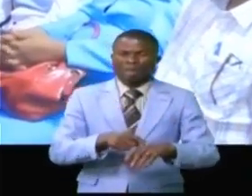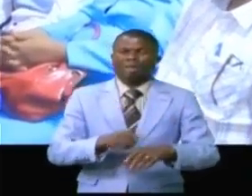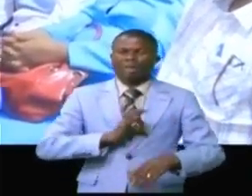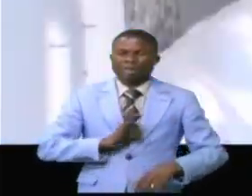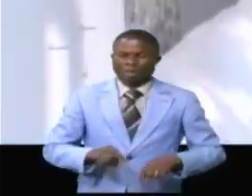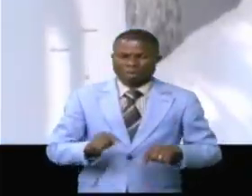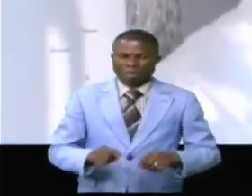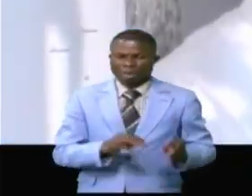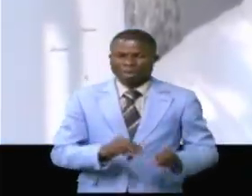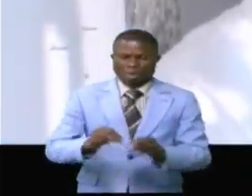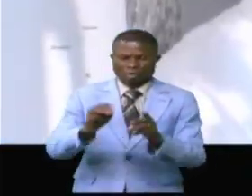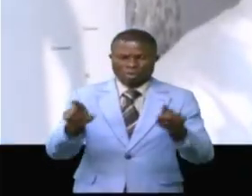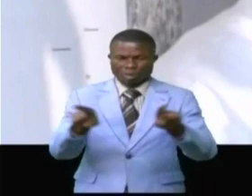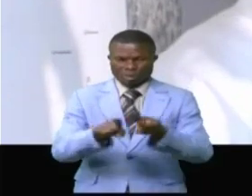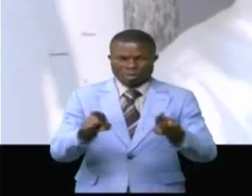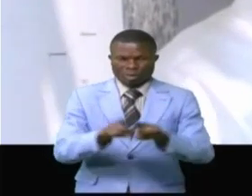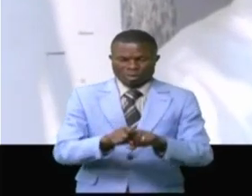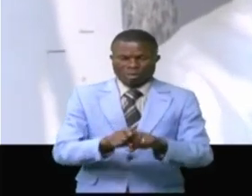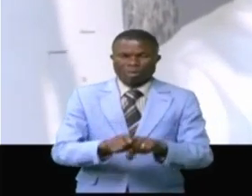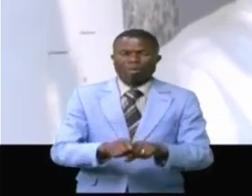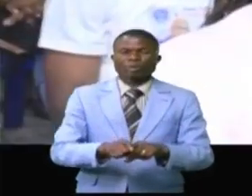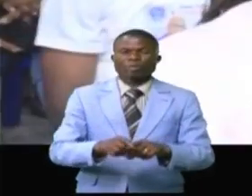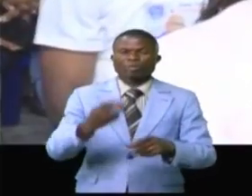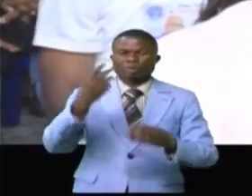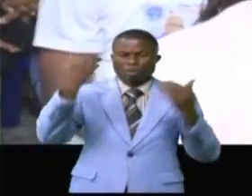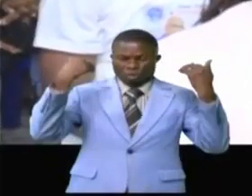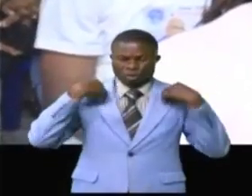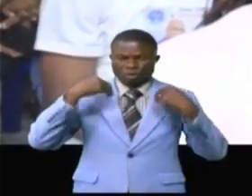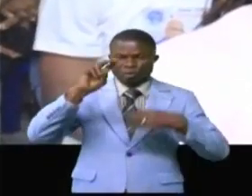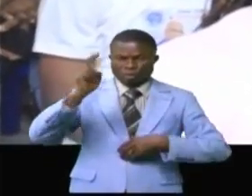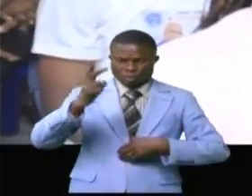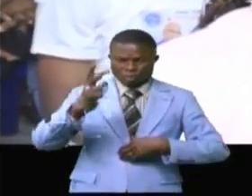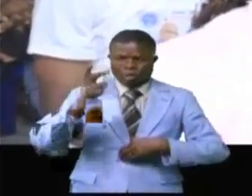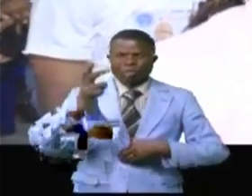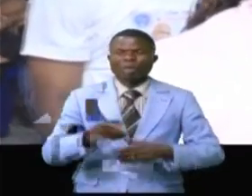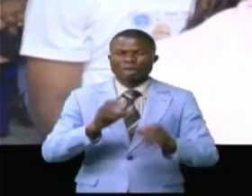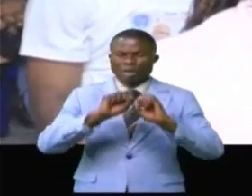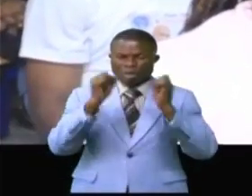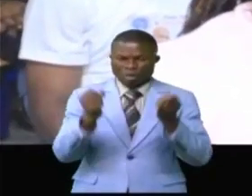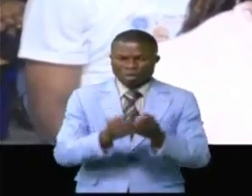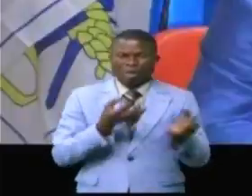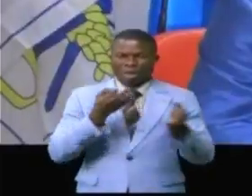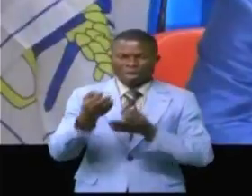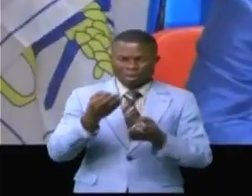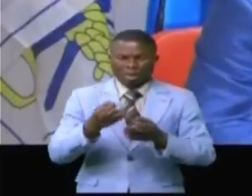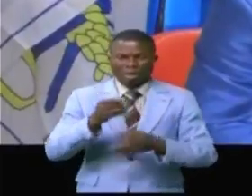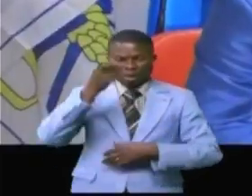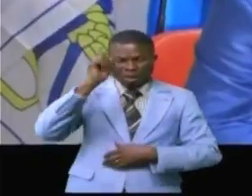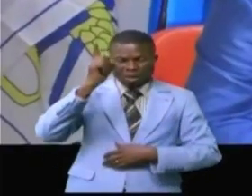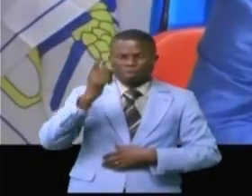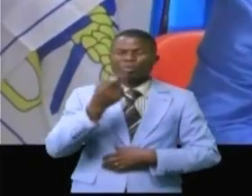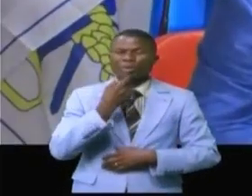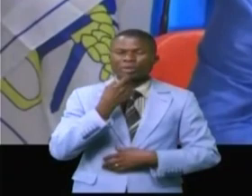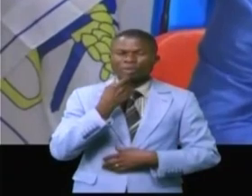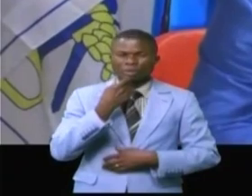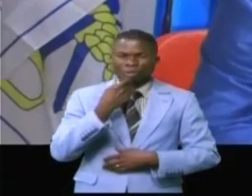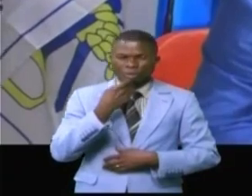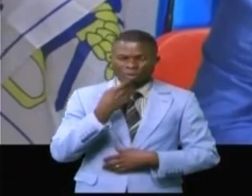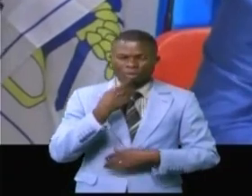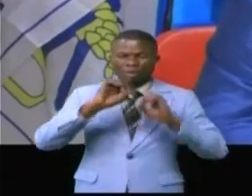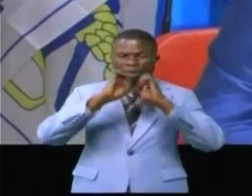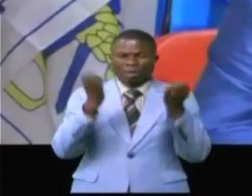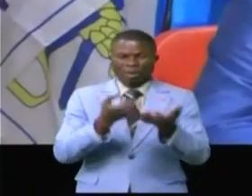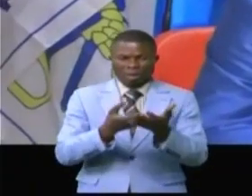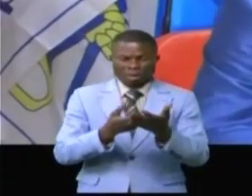une méthode comparative, le numéro D de l'Office des routes a fait savoir l'assistance que c'est une première dans l'histoire de cette entreprise